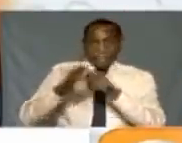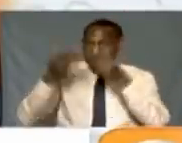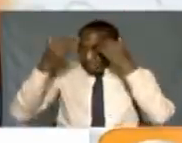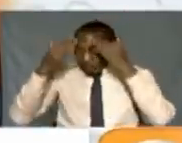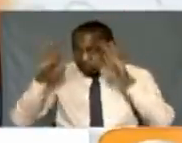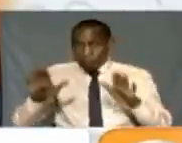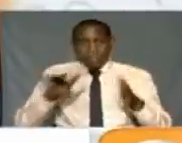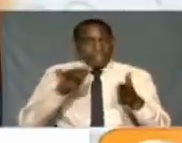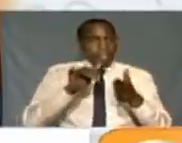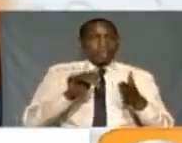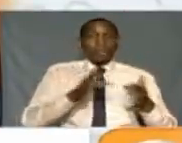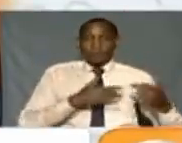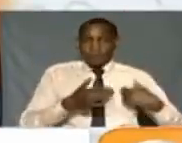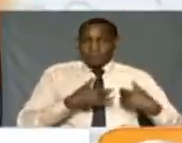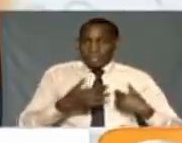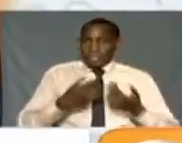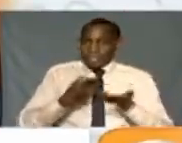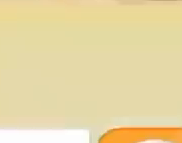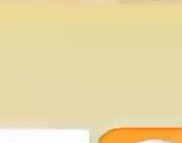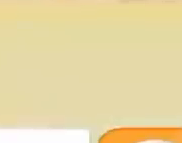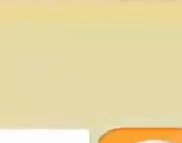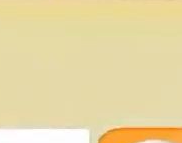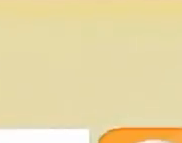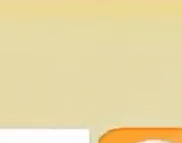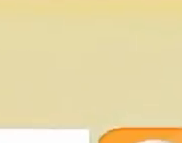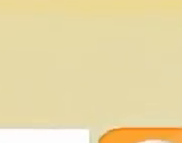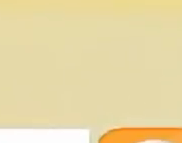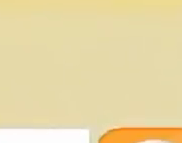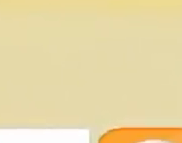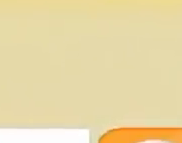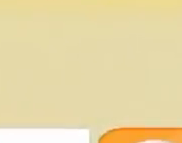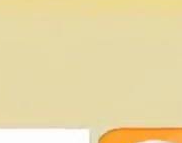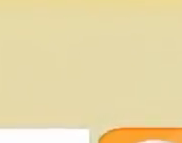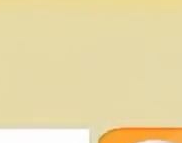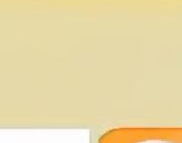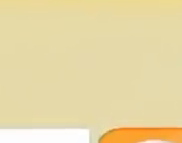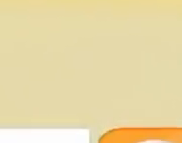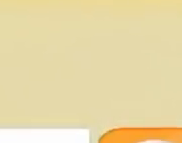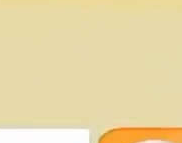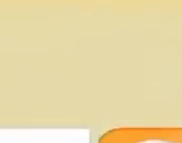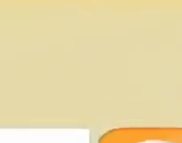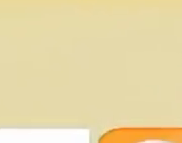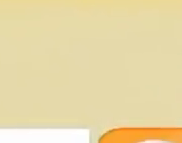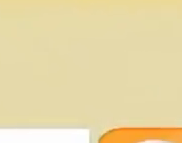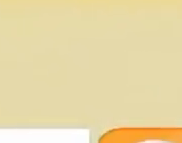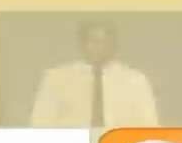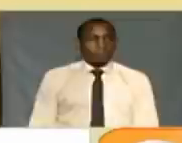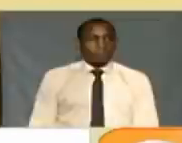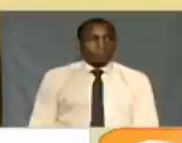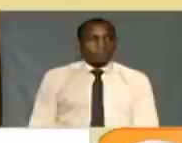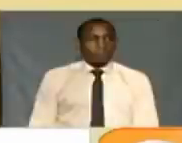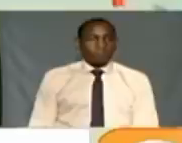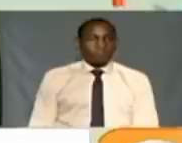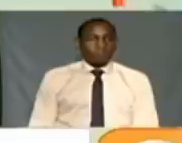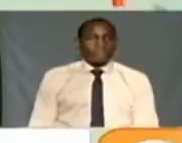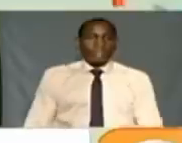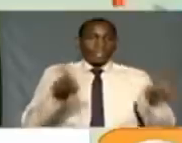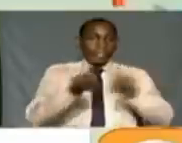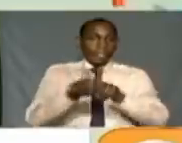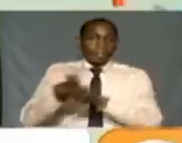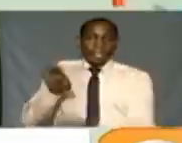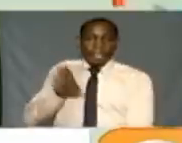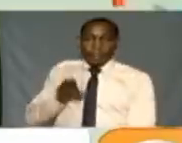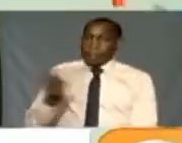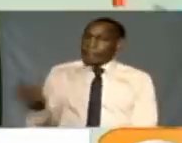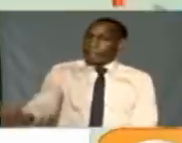ufahamu kuhusu mchakato wa kutoa mayai na hata wanawake wanaweza kufanya hivyo. Hata wanawake wakija kwamba